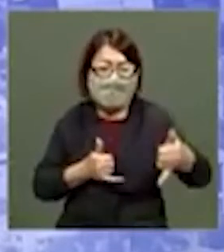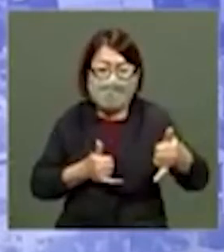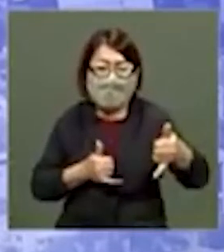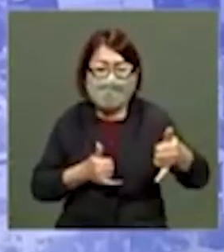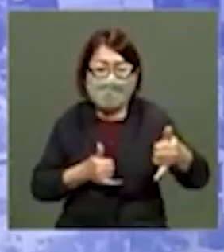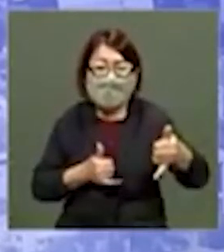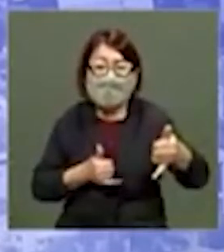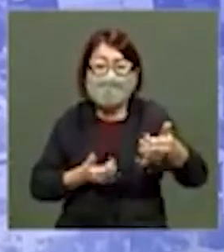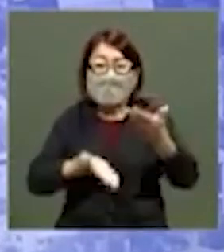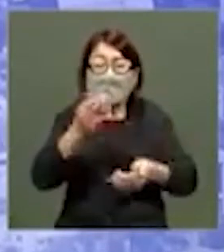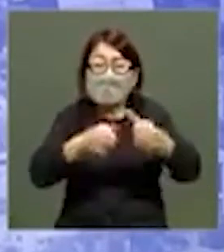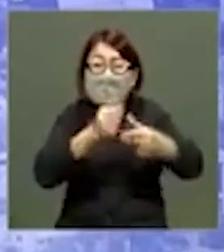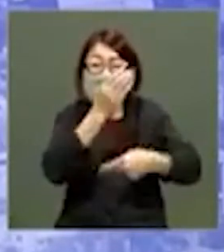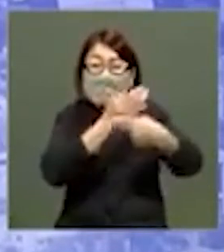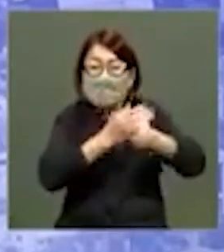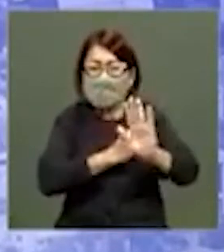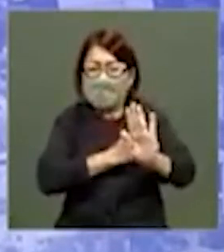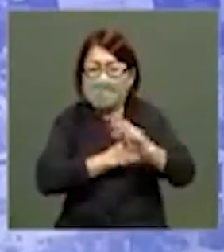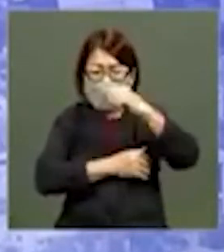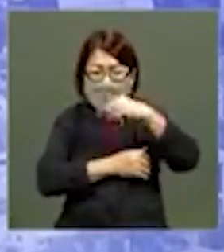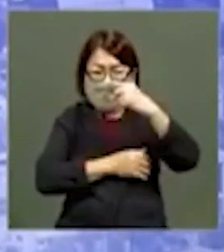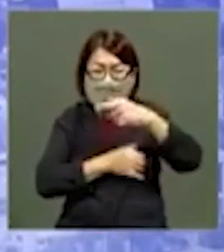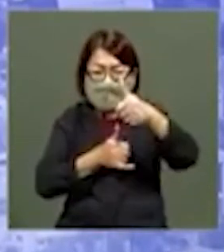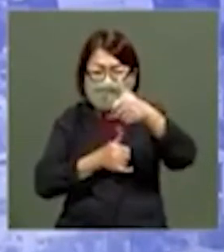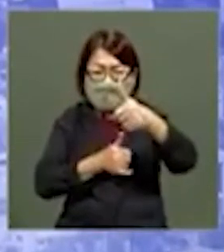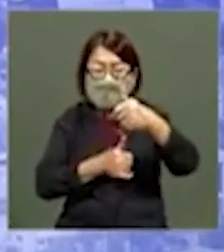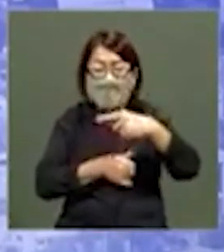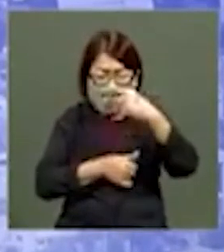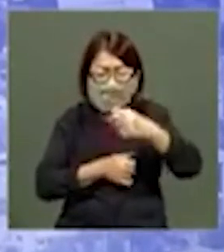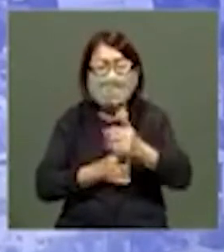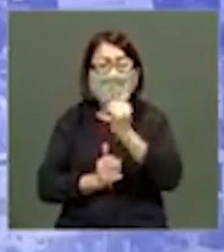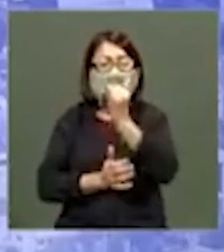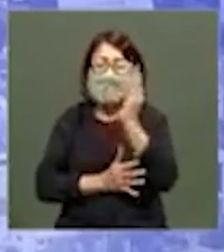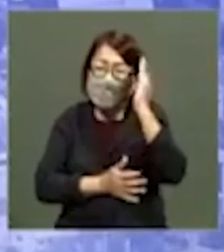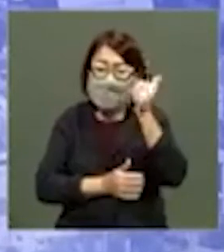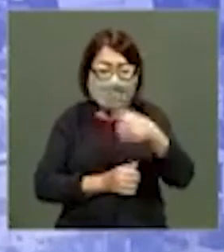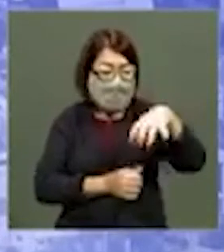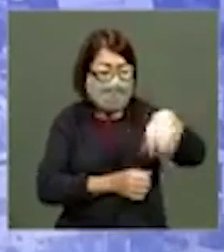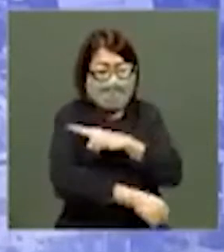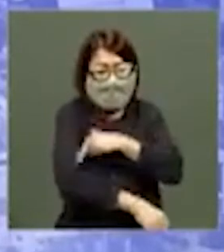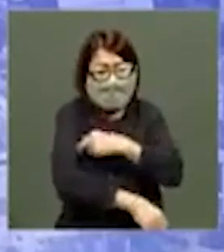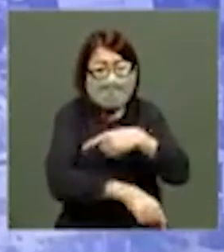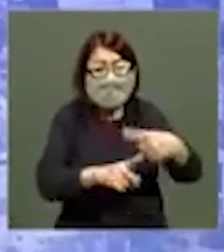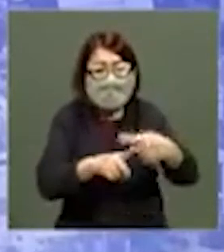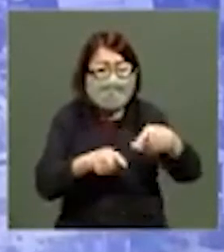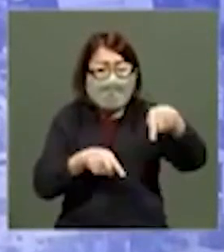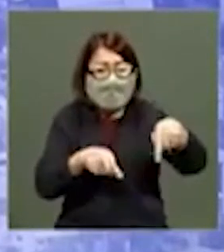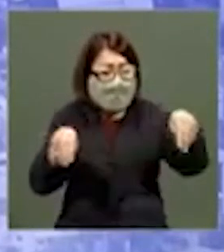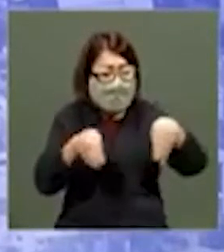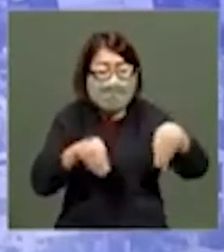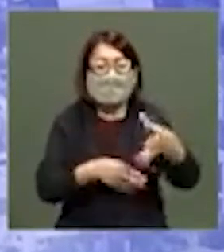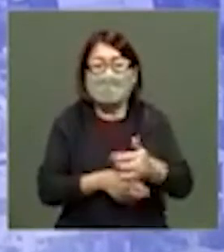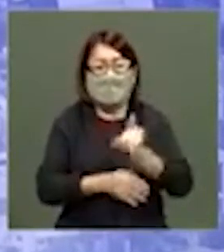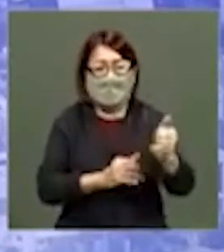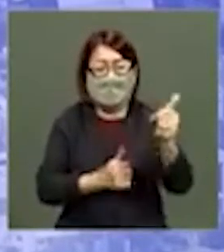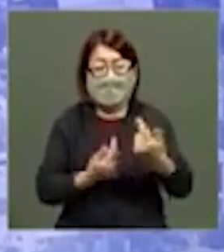แต่ฮอสพิทอลเขาบอกว่าอันนี้กันไว้คนไทยดีกว่าไหมถ้าเป็นลักษณะอย่างนี้ตัวอย่างที่วันนี้พูดคุยกันก็คือกรณีของโรงพยา